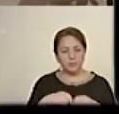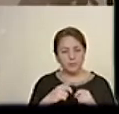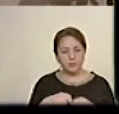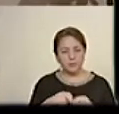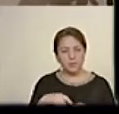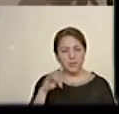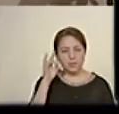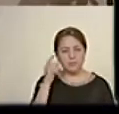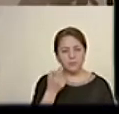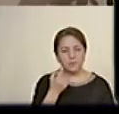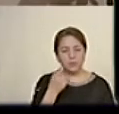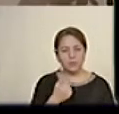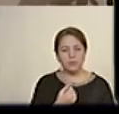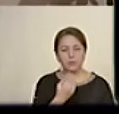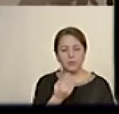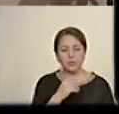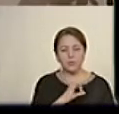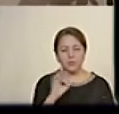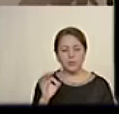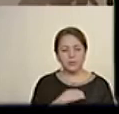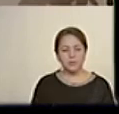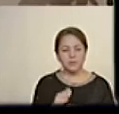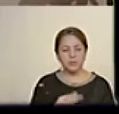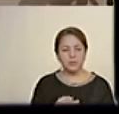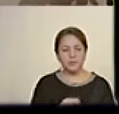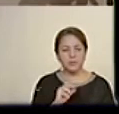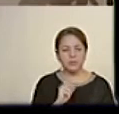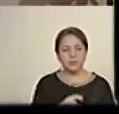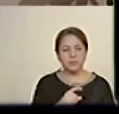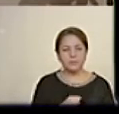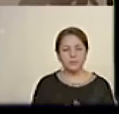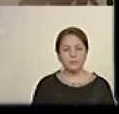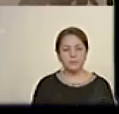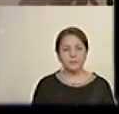вы замечательно справились с заданием.